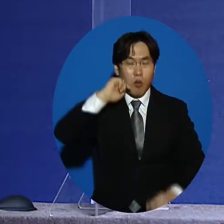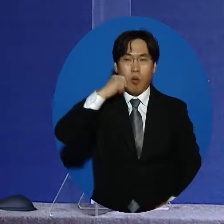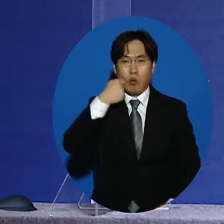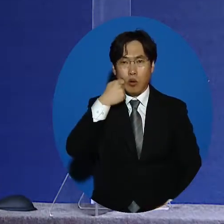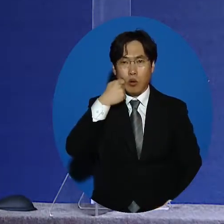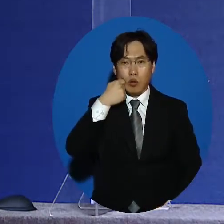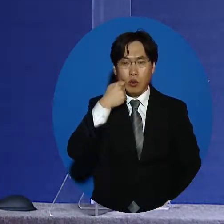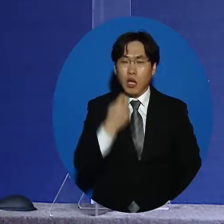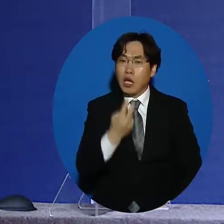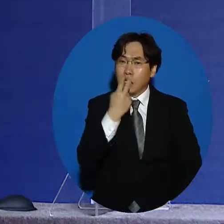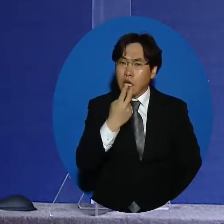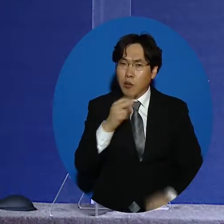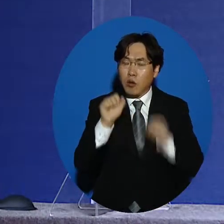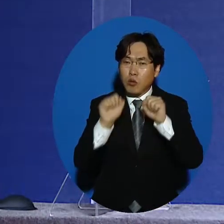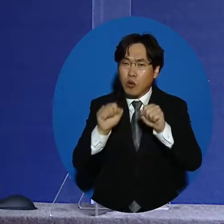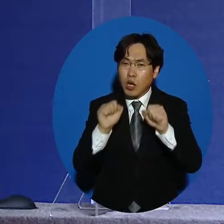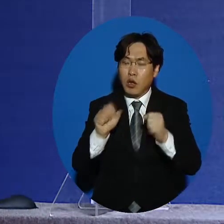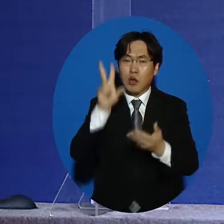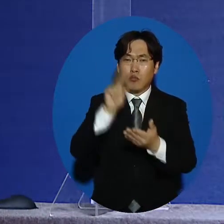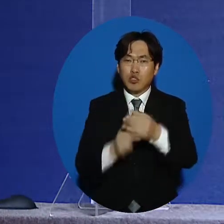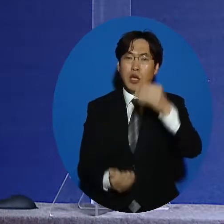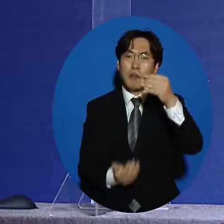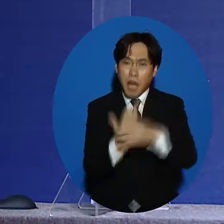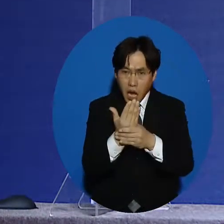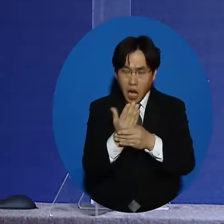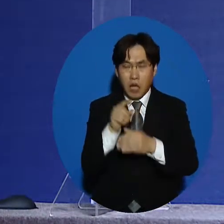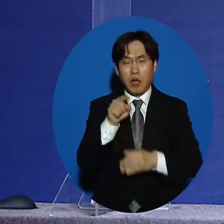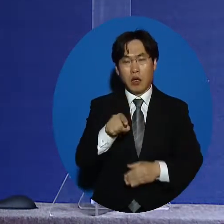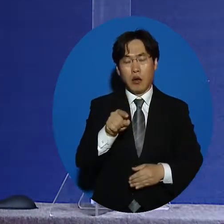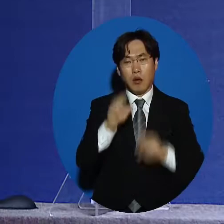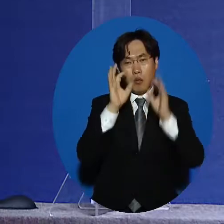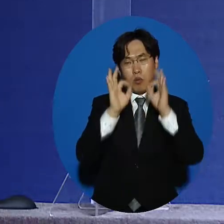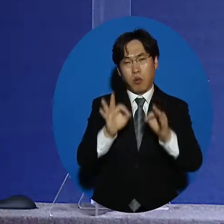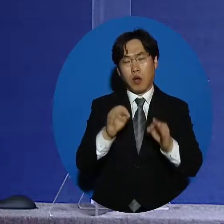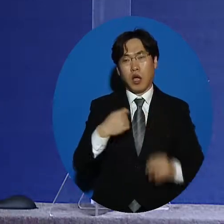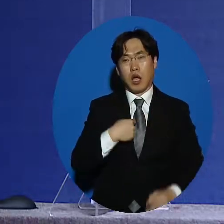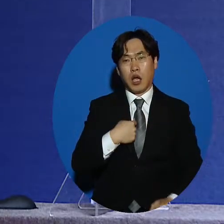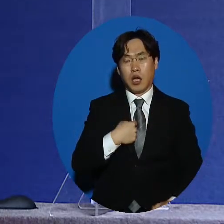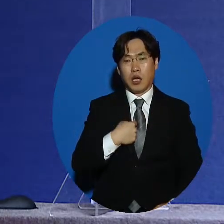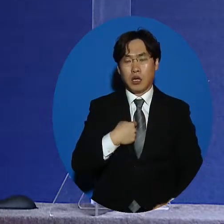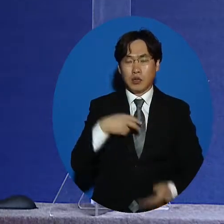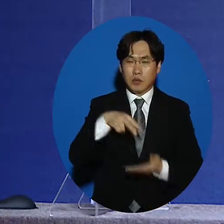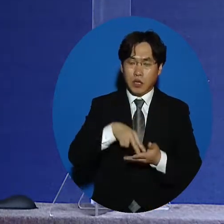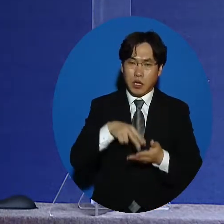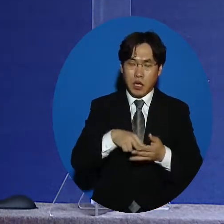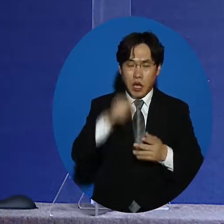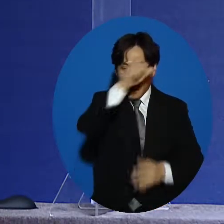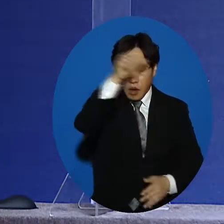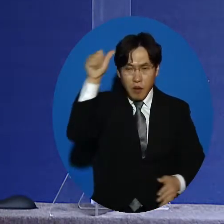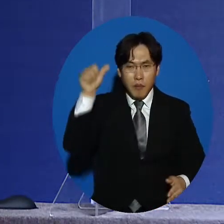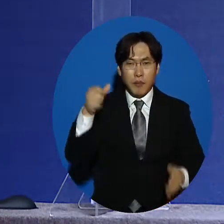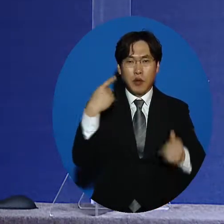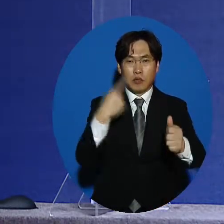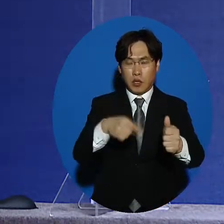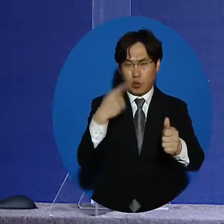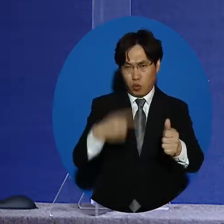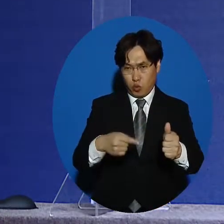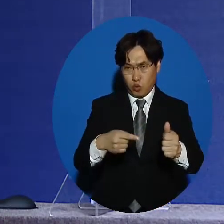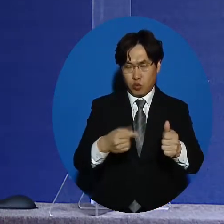생존권까지 위협을 받았다라는 그런 이야기를 보고 제 나름대로 이 평생 교육이야말로